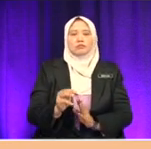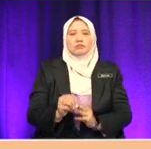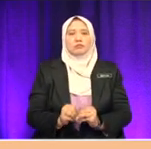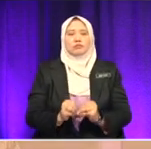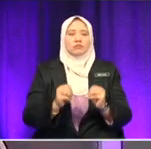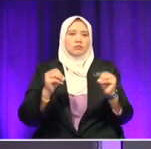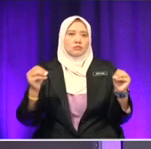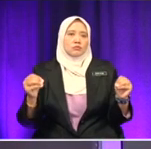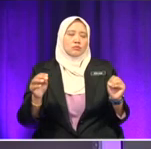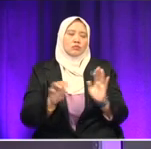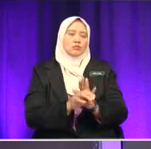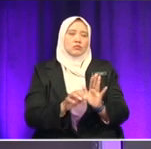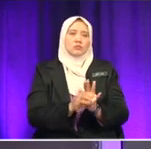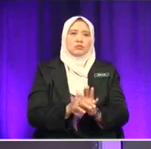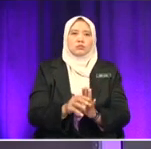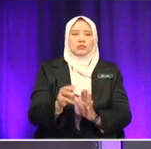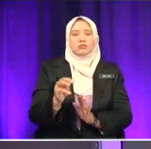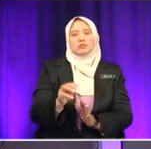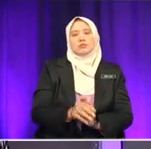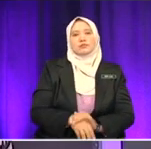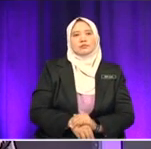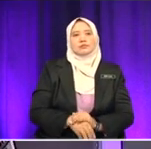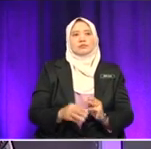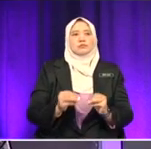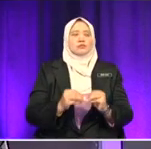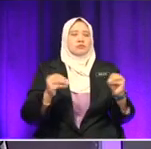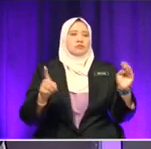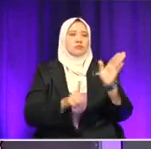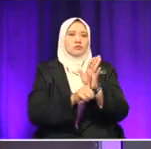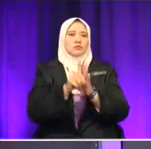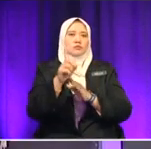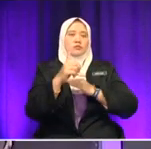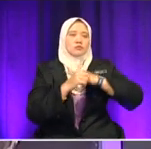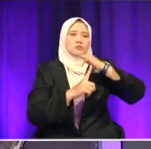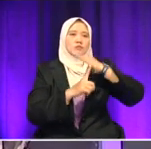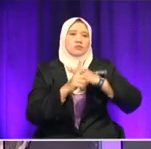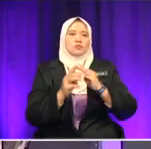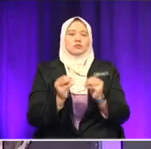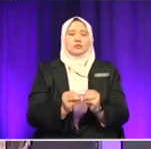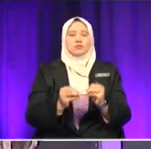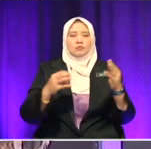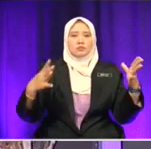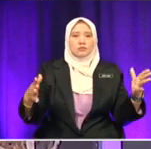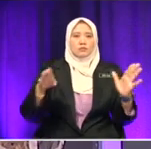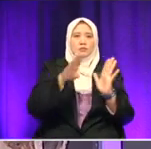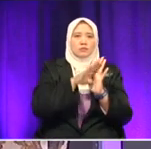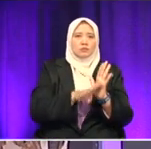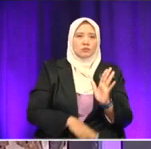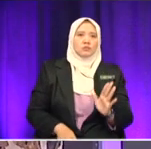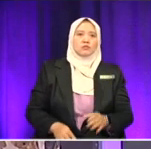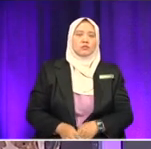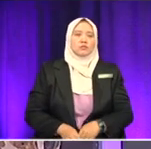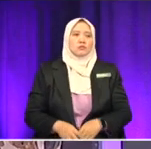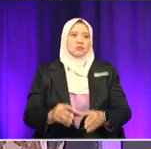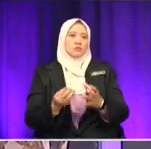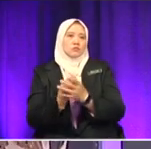contohlah. Semakin tinggi suhu, semakin kurang pertumbuhan bakteria. Boleh jadi macam